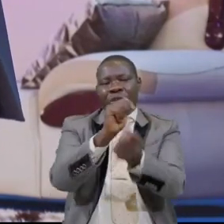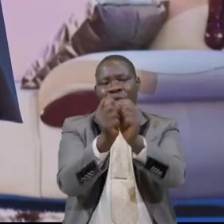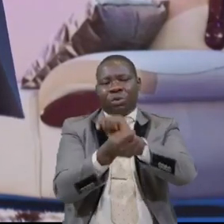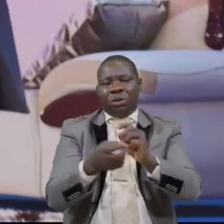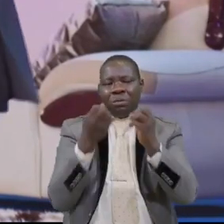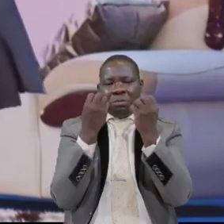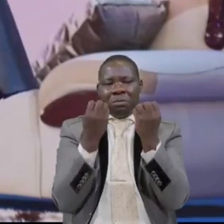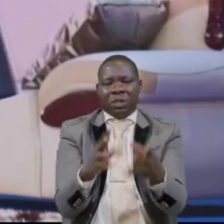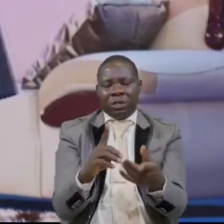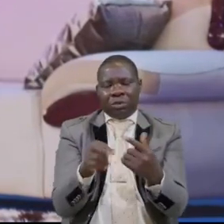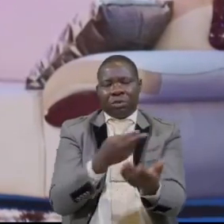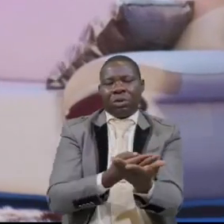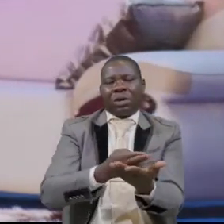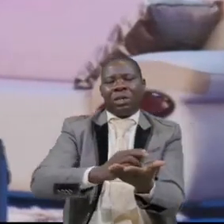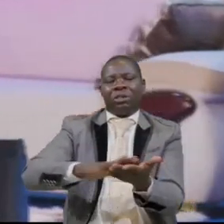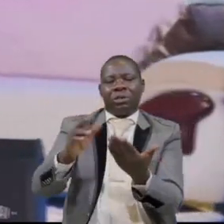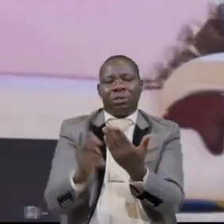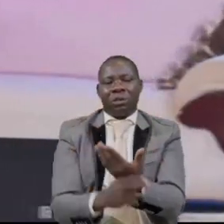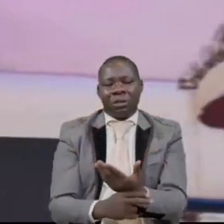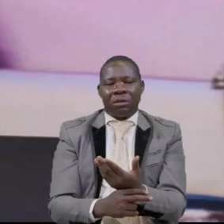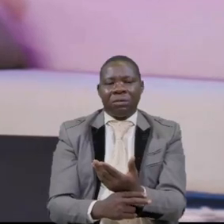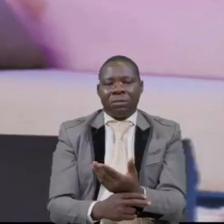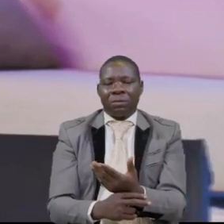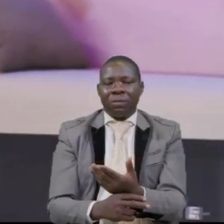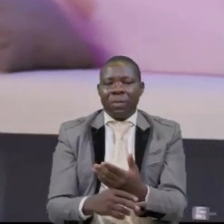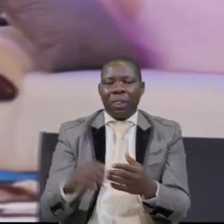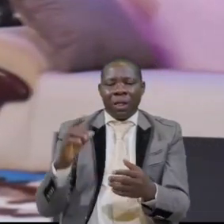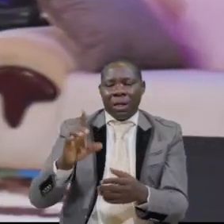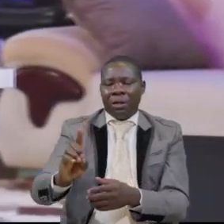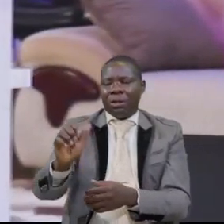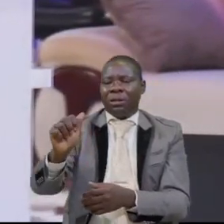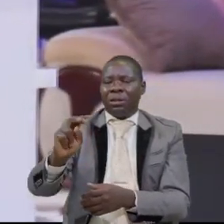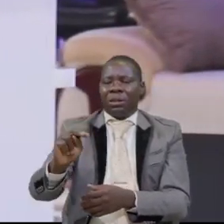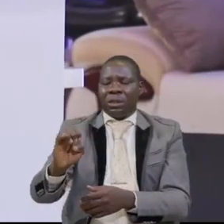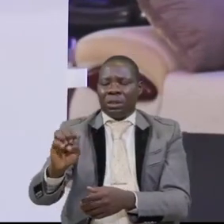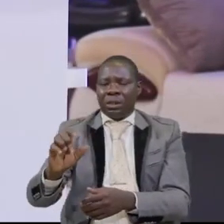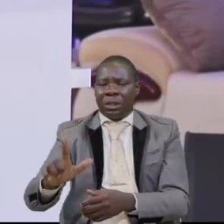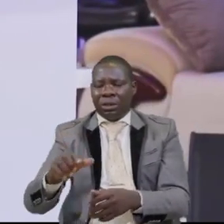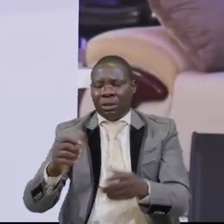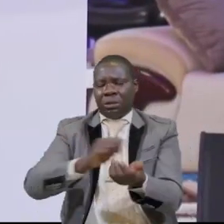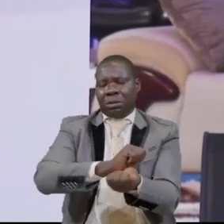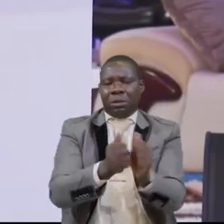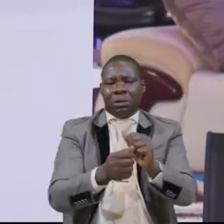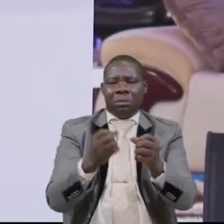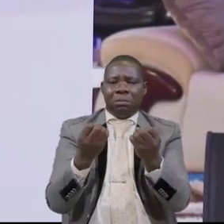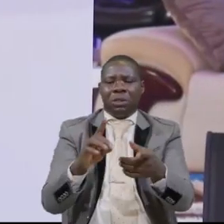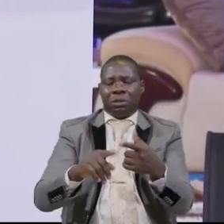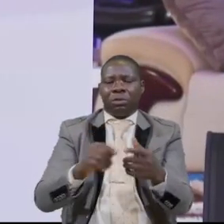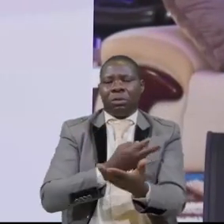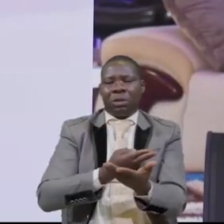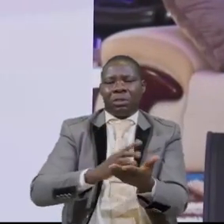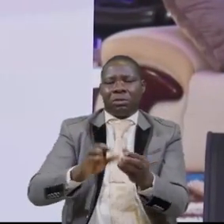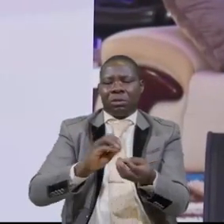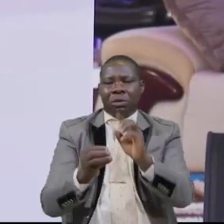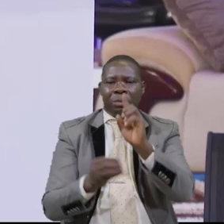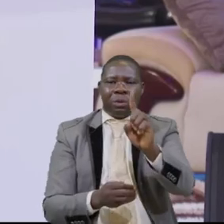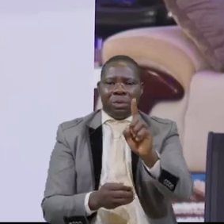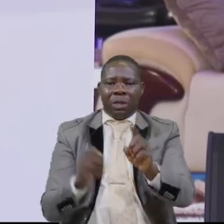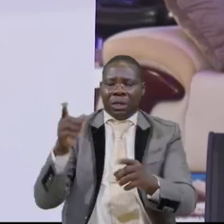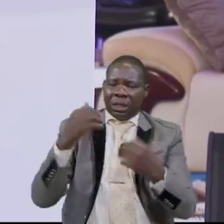à la multitude, Daniel, il a conduit plusieurs à la justice. Premièrement, il avait